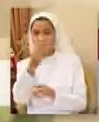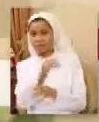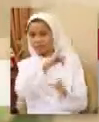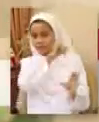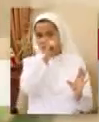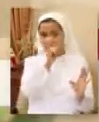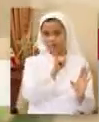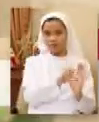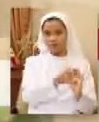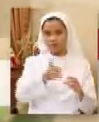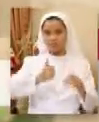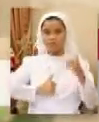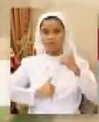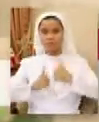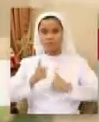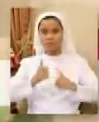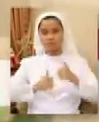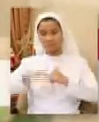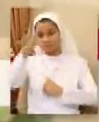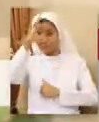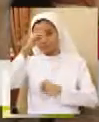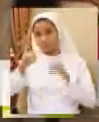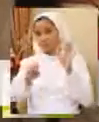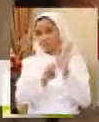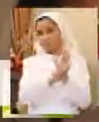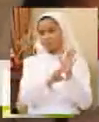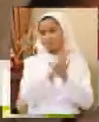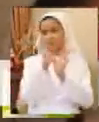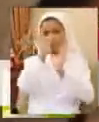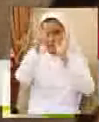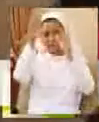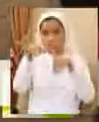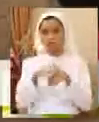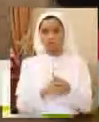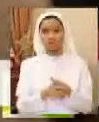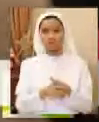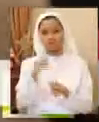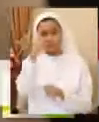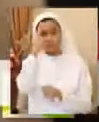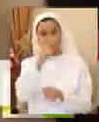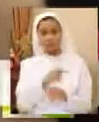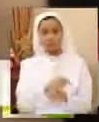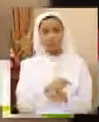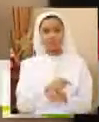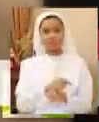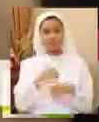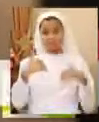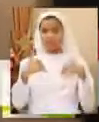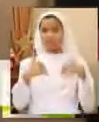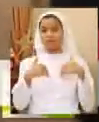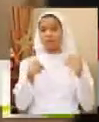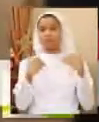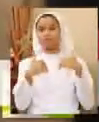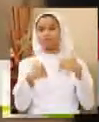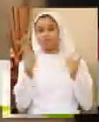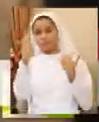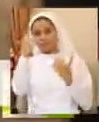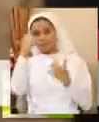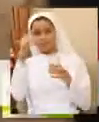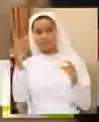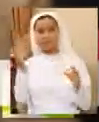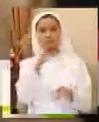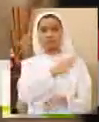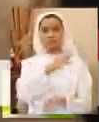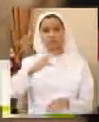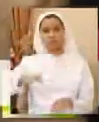may basketball, yung mga boys... gusto nila mag-basketball. Tapos yung mga youth for Christ. Yes. That is Ateneo, yung